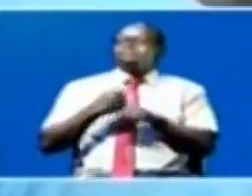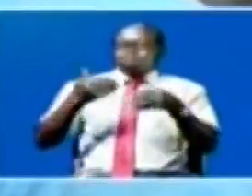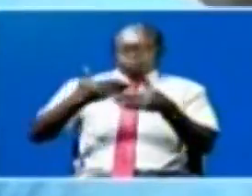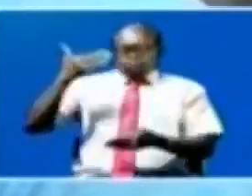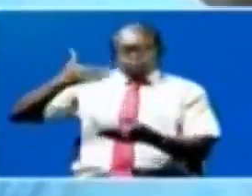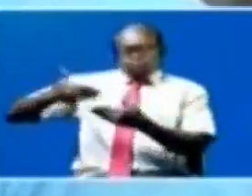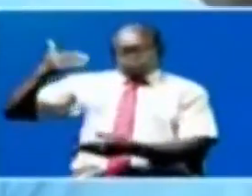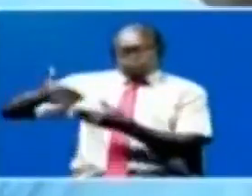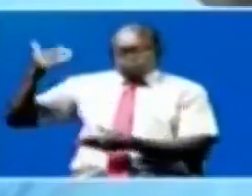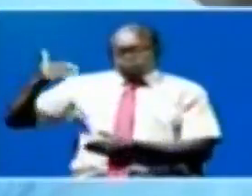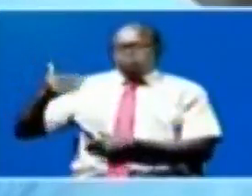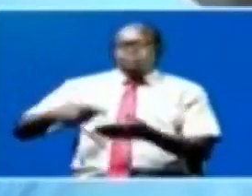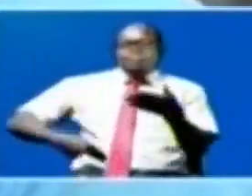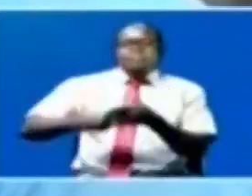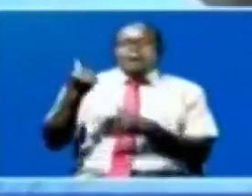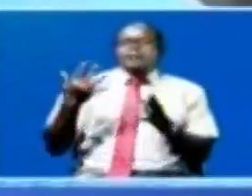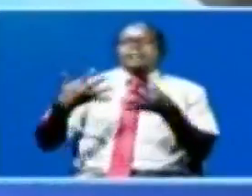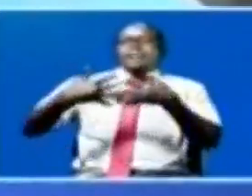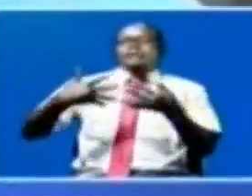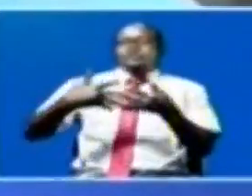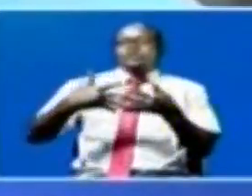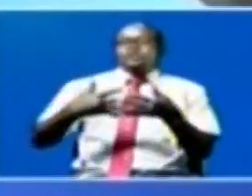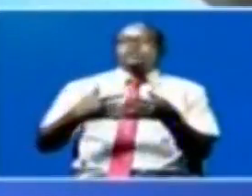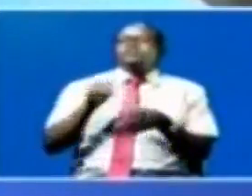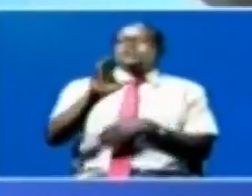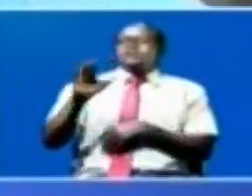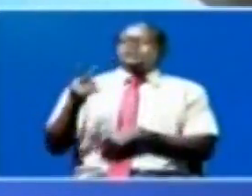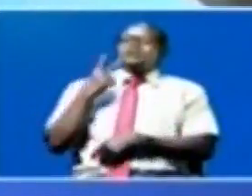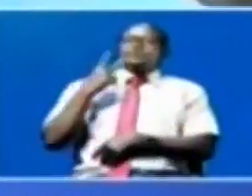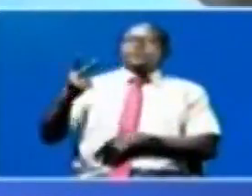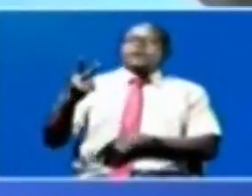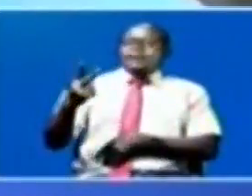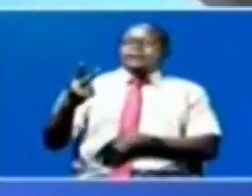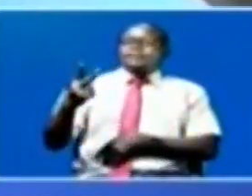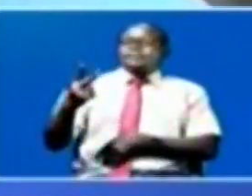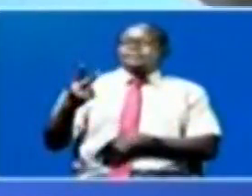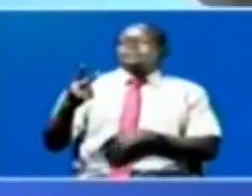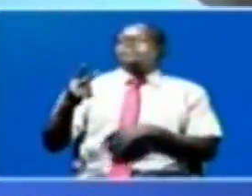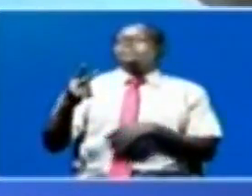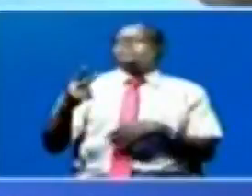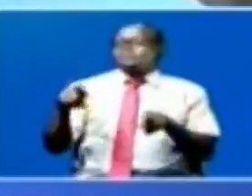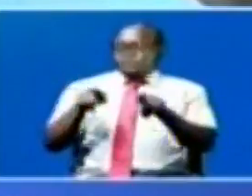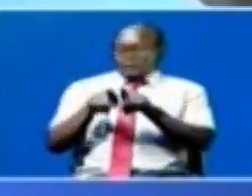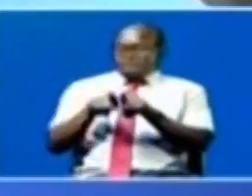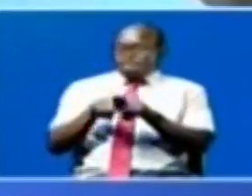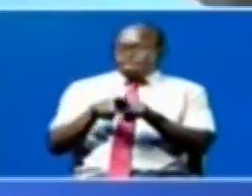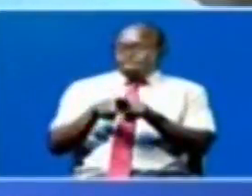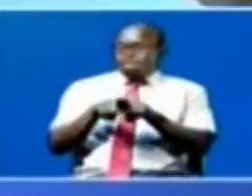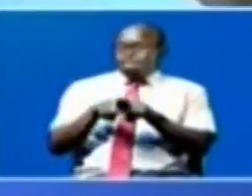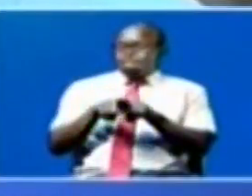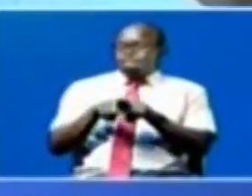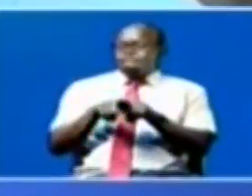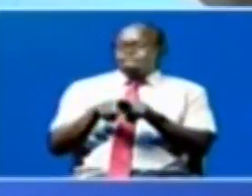kutengeneza chassis ninunua engine ya CC 200 yenye uwezo osisi 200 kama hizo